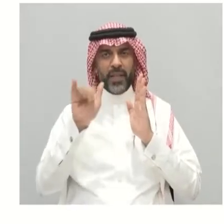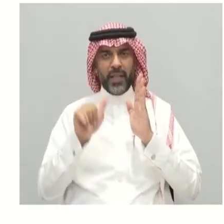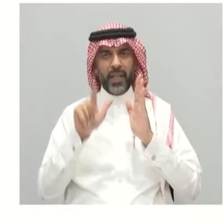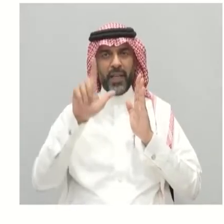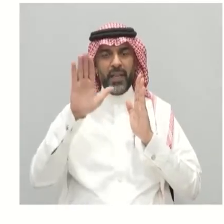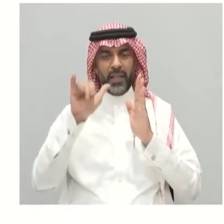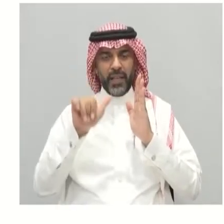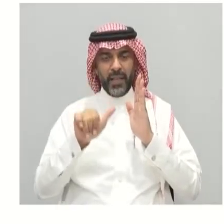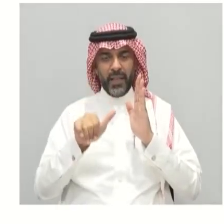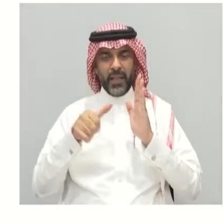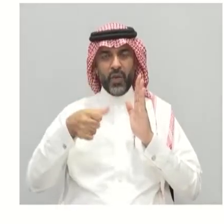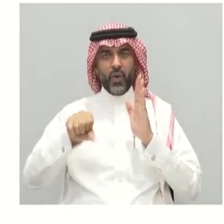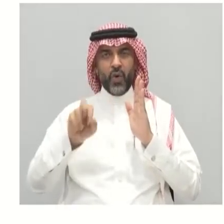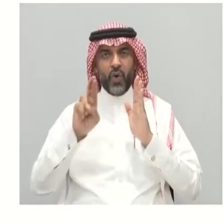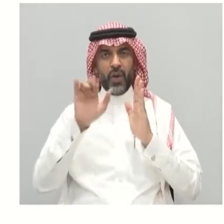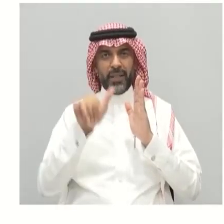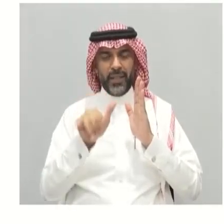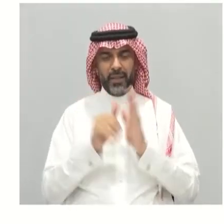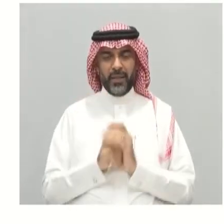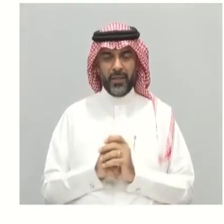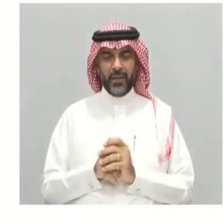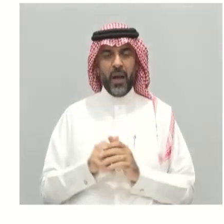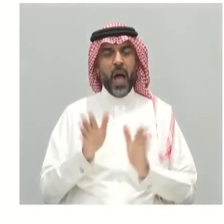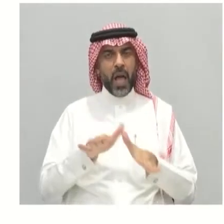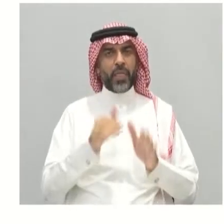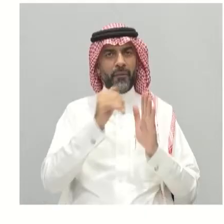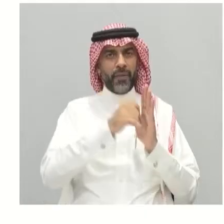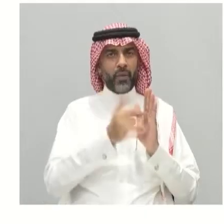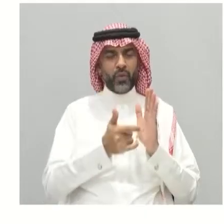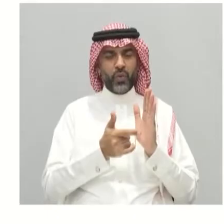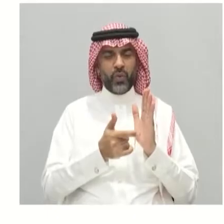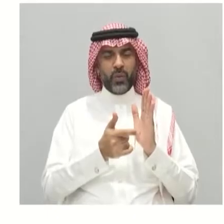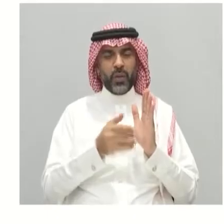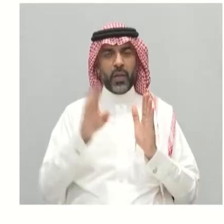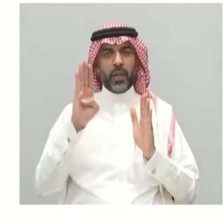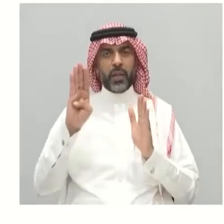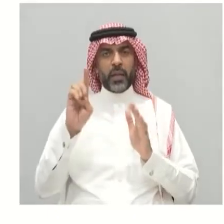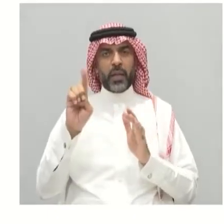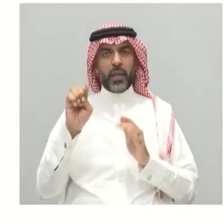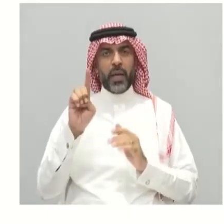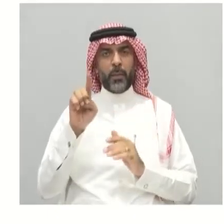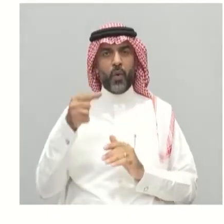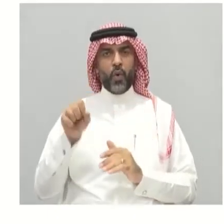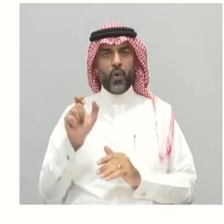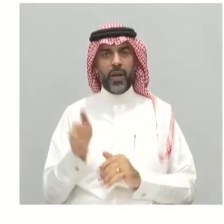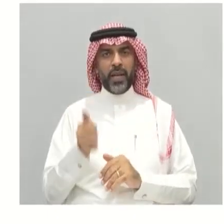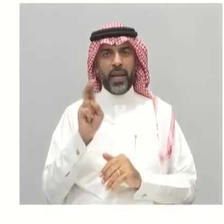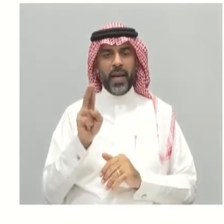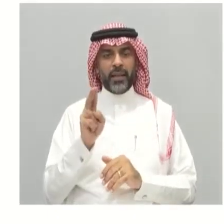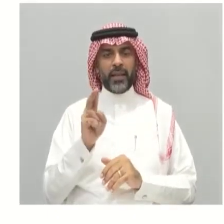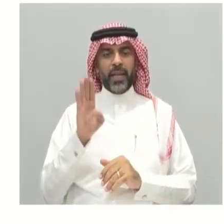نلاحظ جدار الخلوي السيليلوزي يحتوي ايضا على تركيب مهم جدا يسمى كربونات